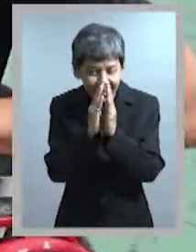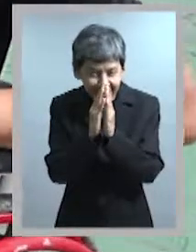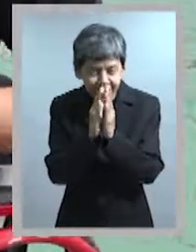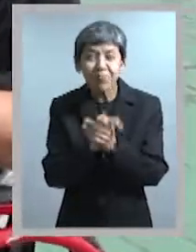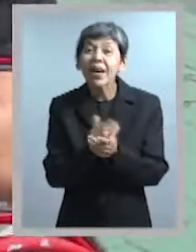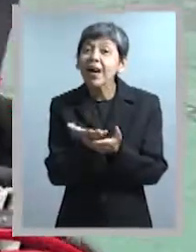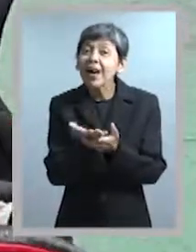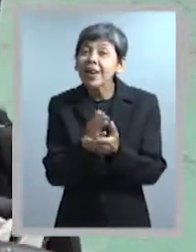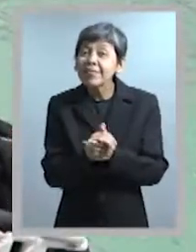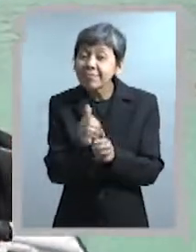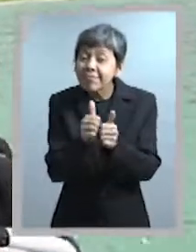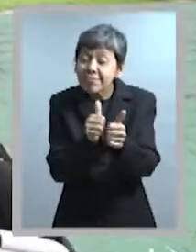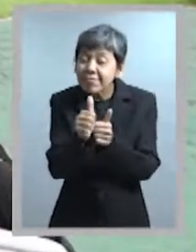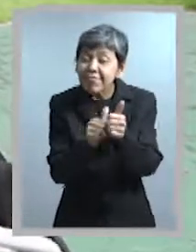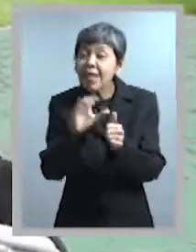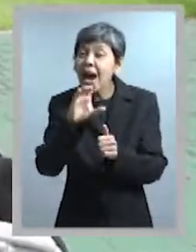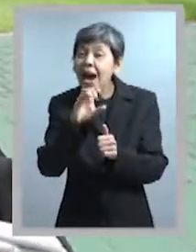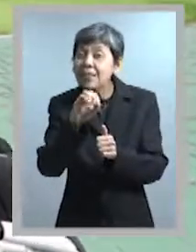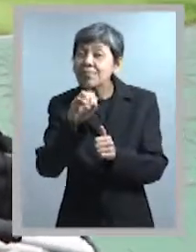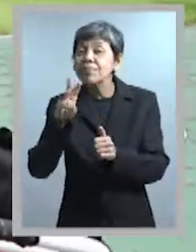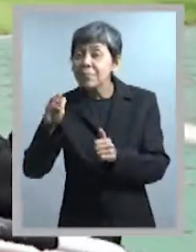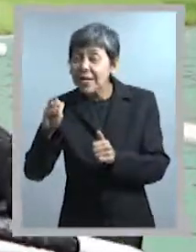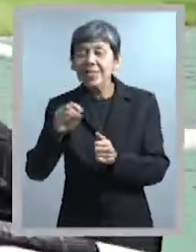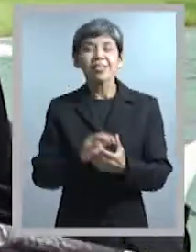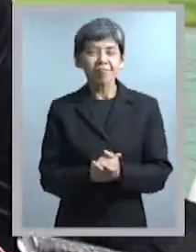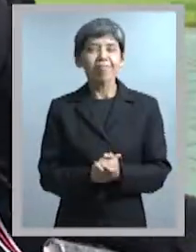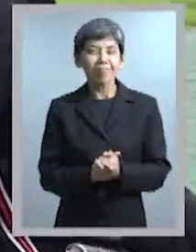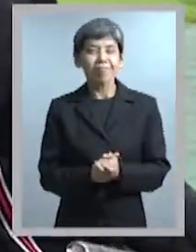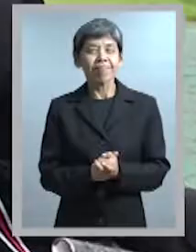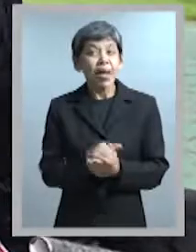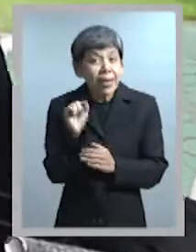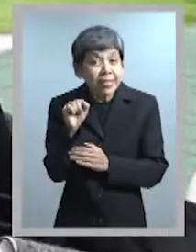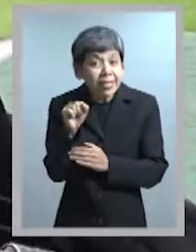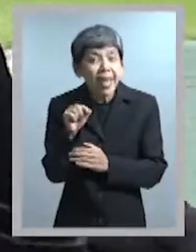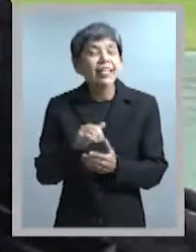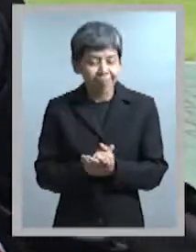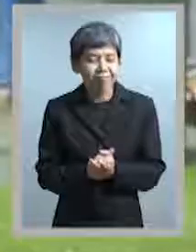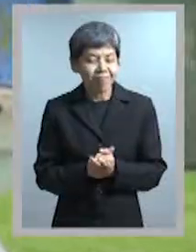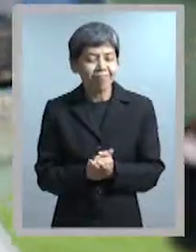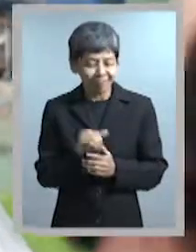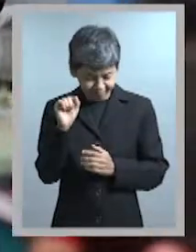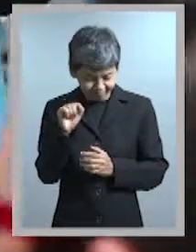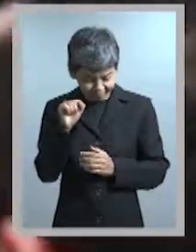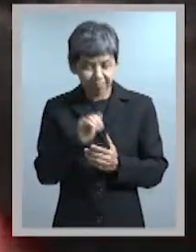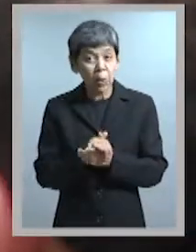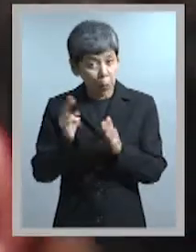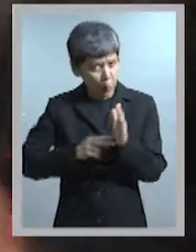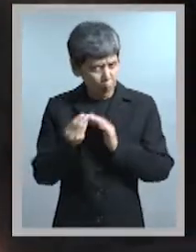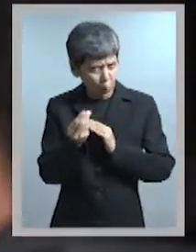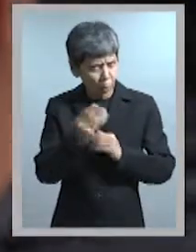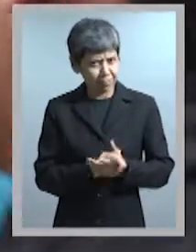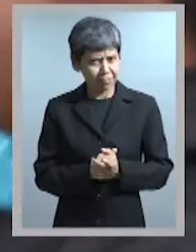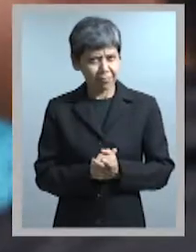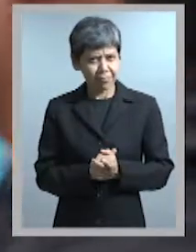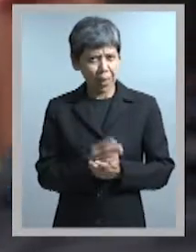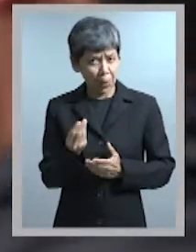คุณแม่นี่น้องลงแข่งในรุ่น50เมตรใช่ไหมฮะ ใช่คร ับ บอก ใช่คร ับ ใช่ไหมใช่ไหม ใช่ ไหมครับ ใช่คร ับ เป็นไงอุ้ยวิ่ง